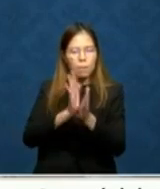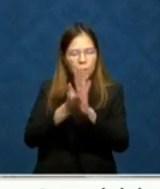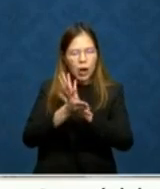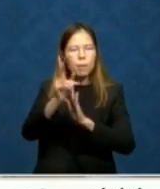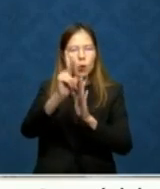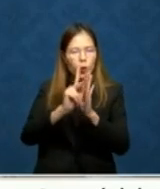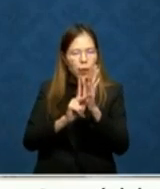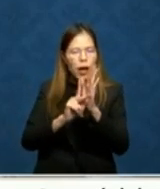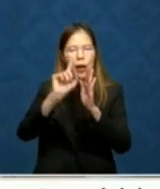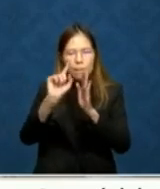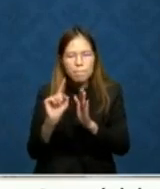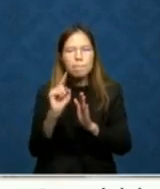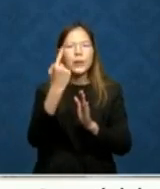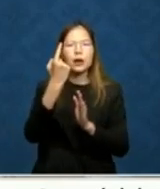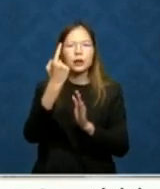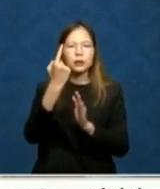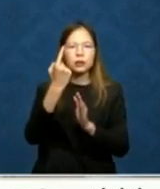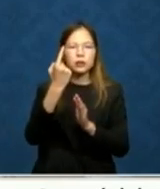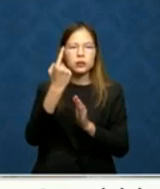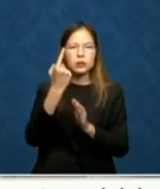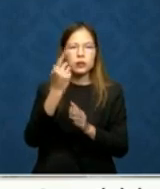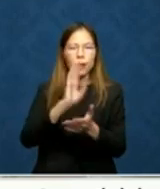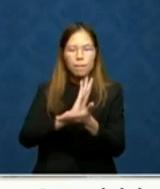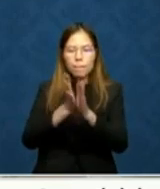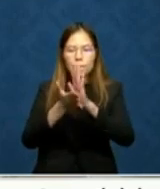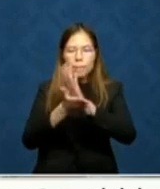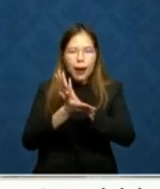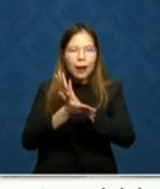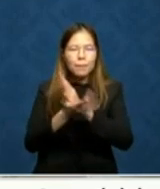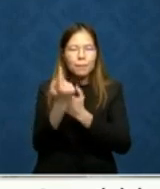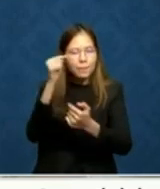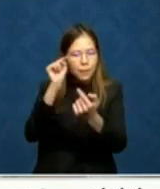มัยมากยิ่งขึ้นเราต้องการปรับ